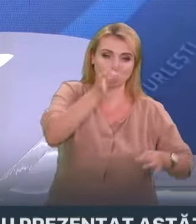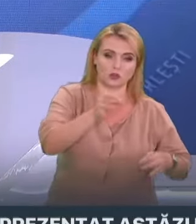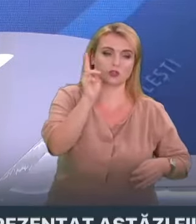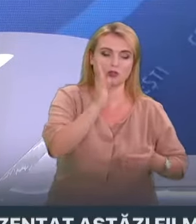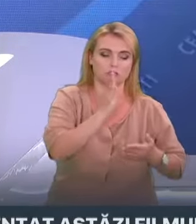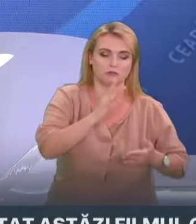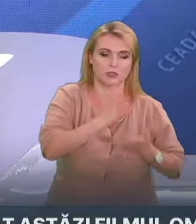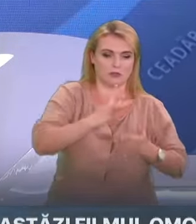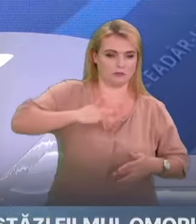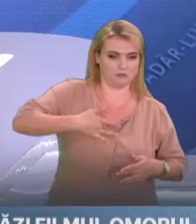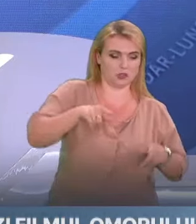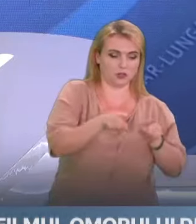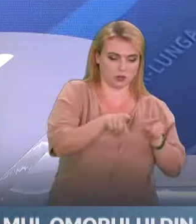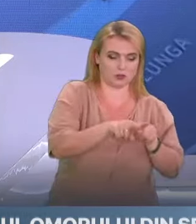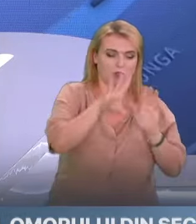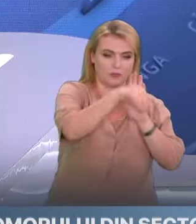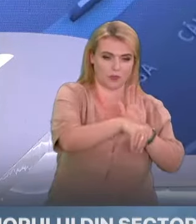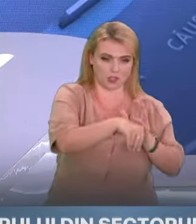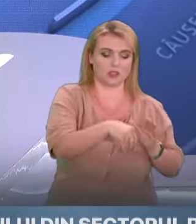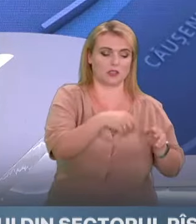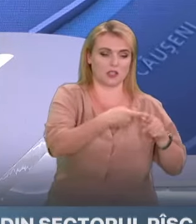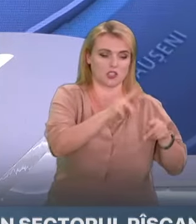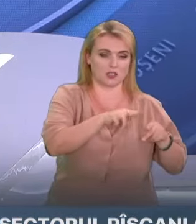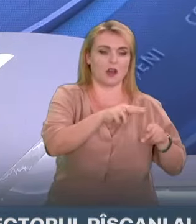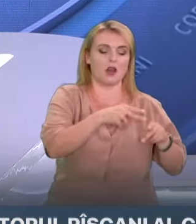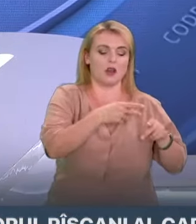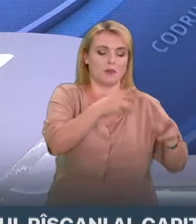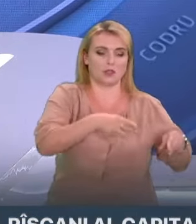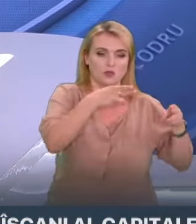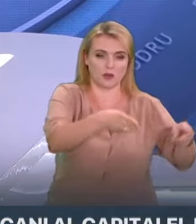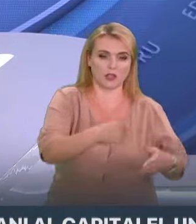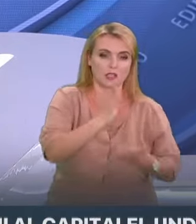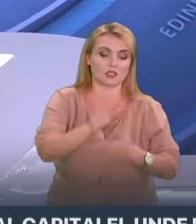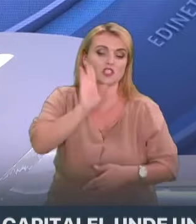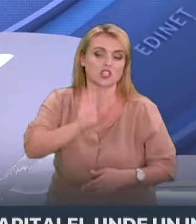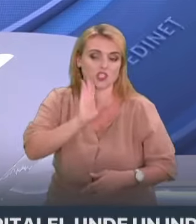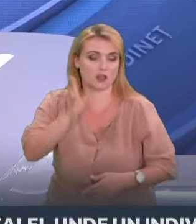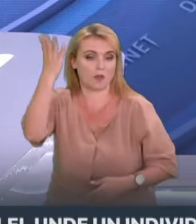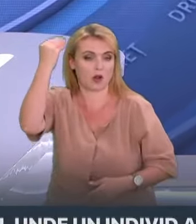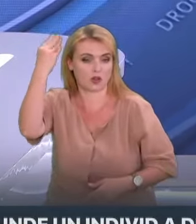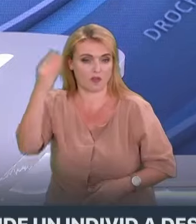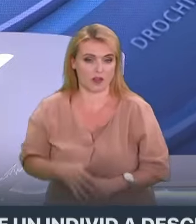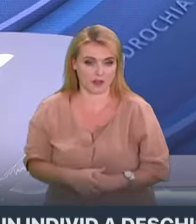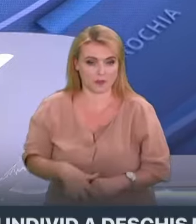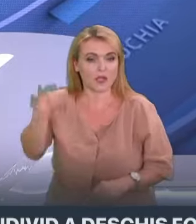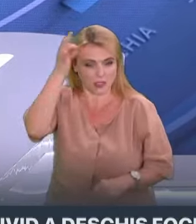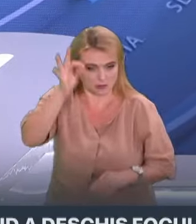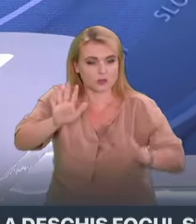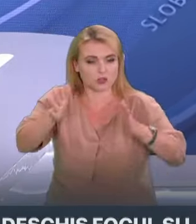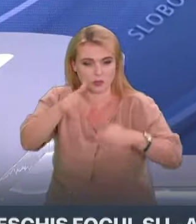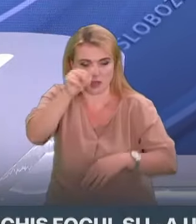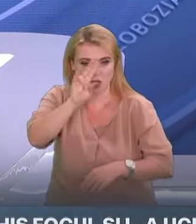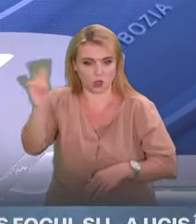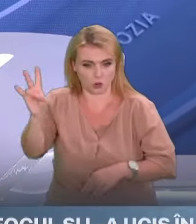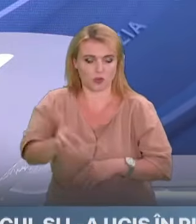au prezentat astăzi filmul omorului din sectorul Râșcani, unde un individ a deschis focul și l-a ucis în plină zi pe cetățeanul